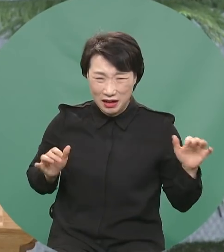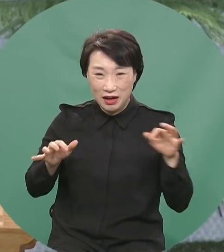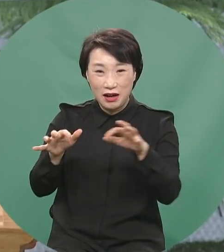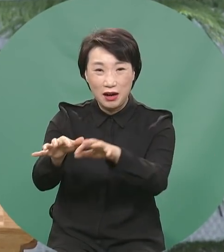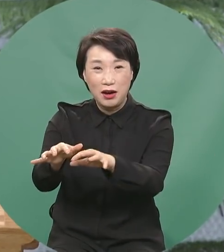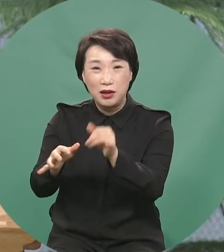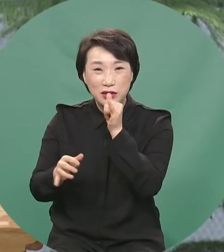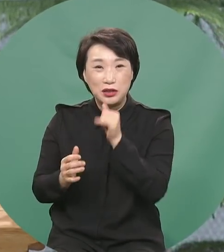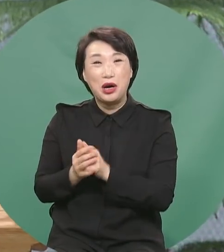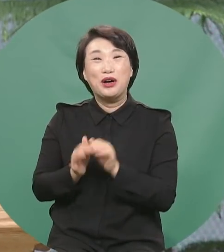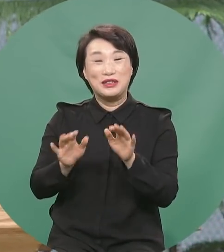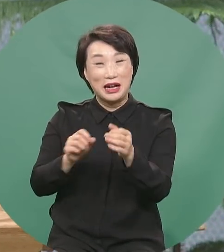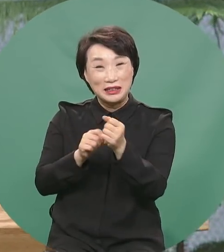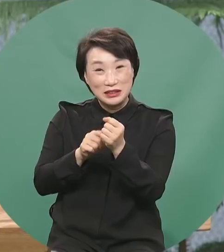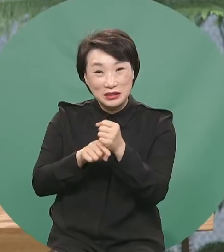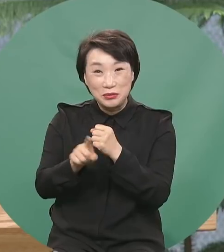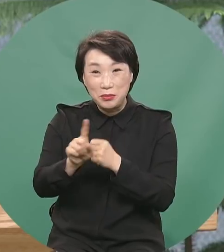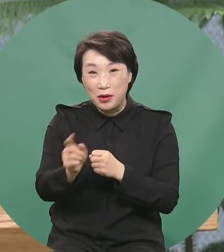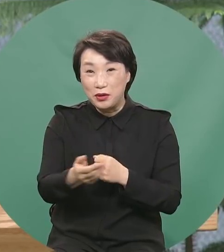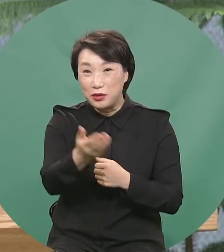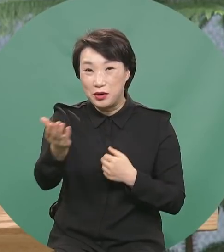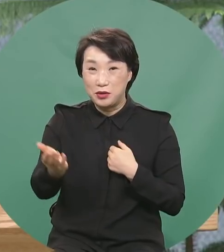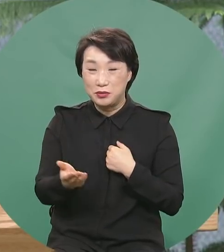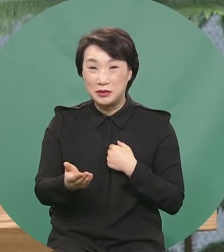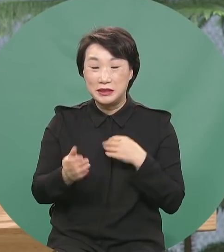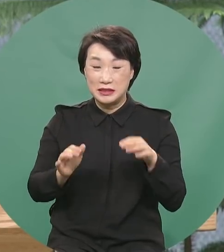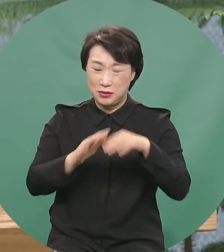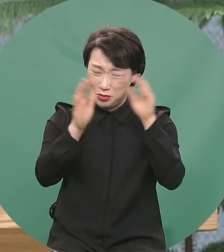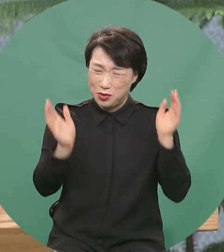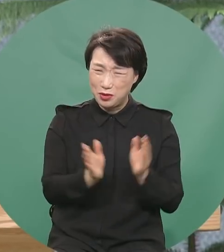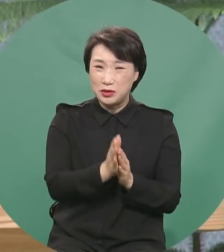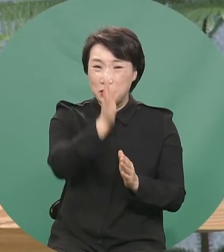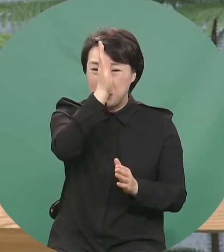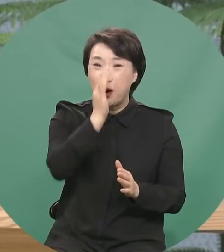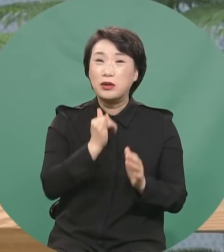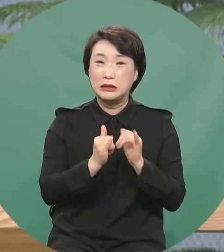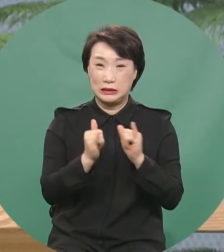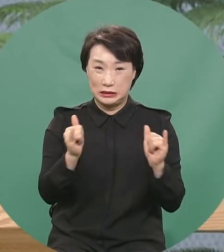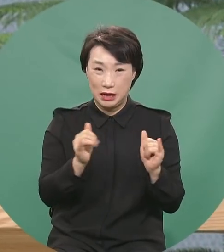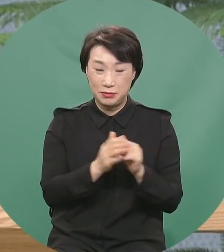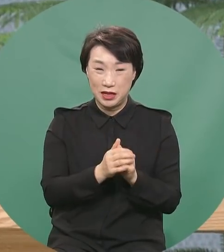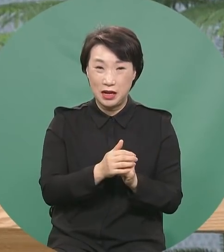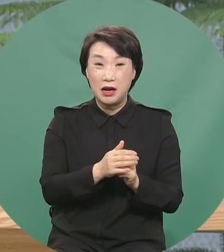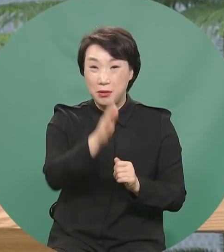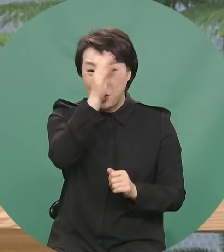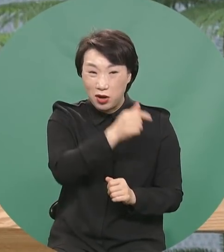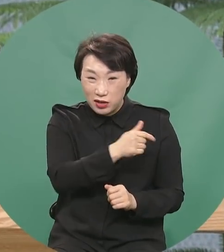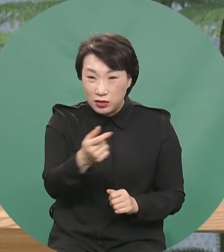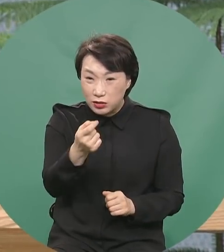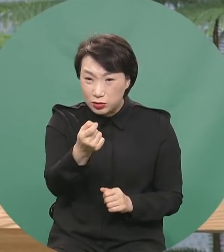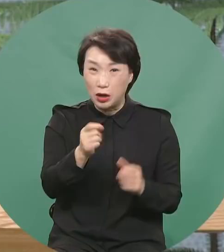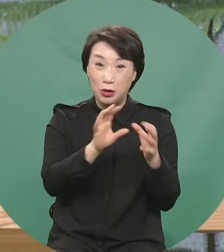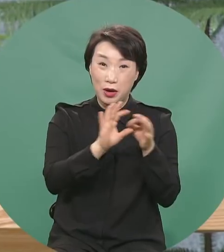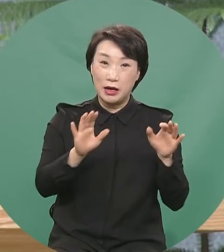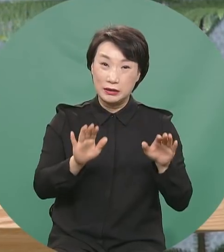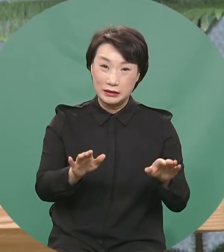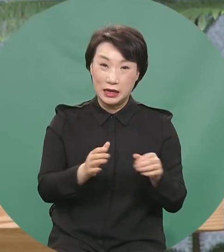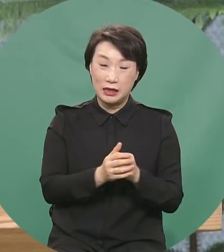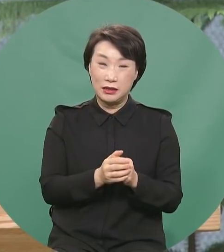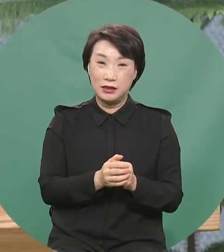모였더라. 다시 말해서 모든 병자, 크고 작고